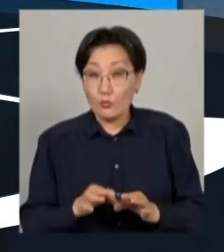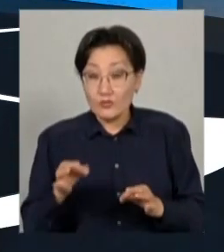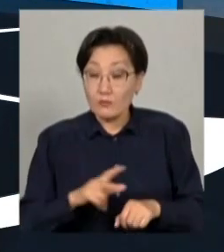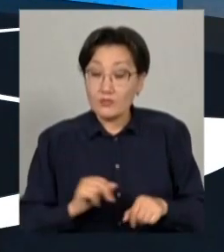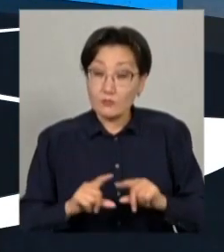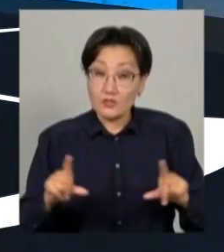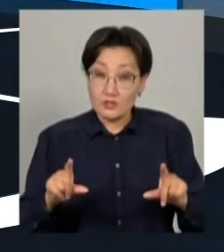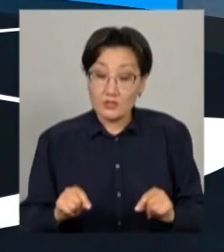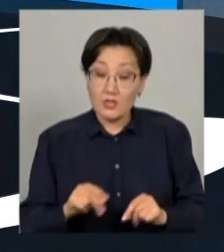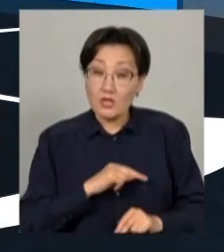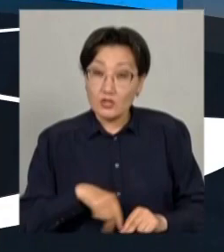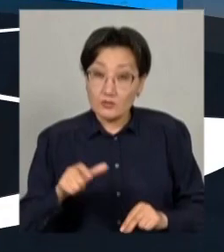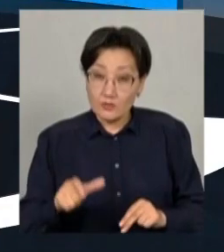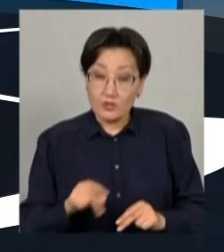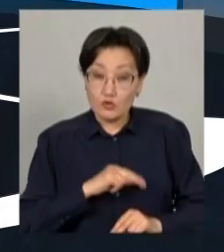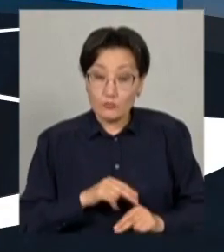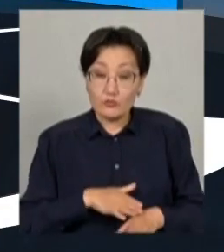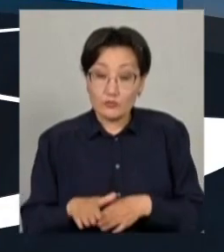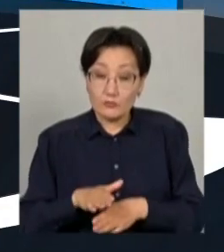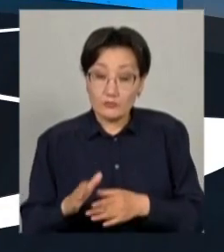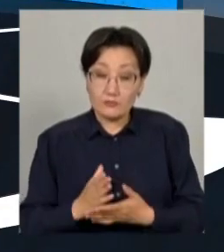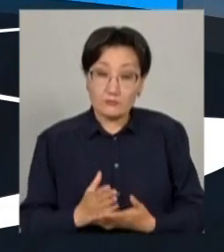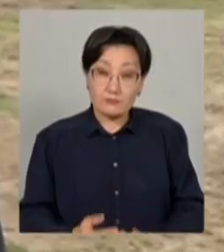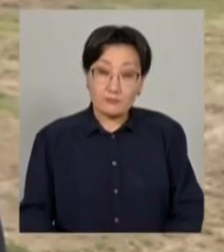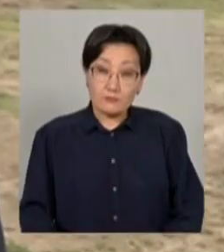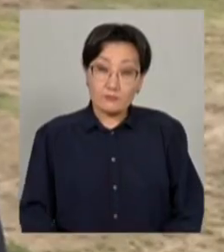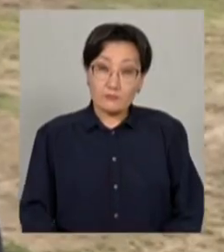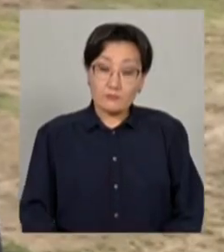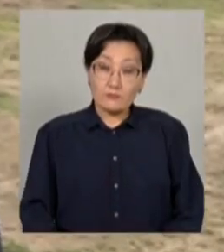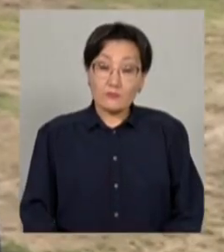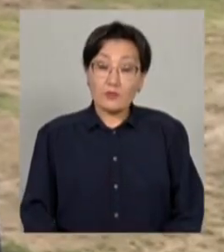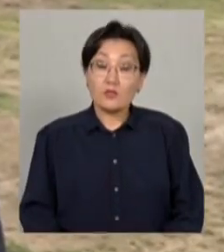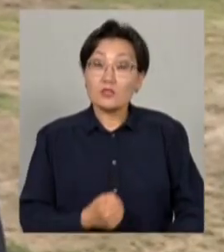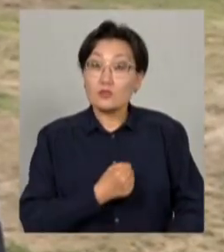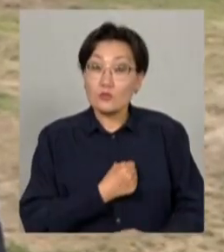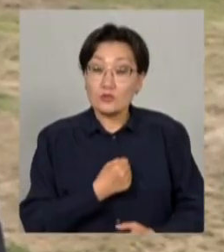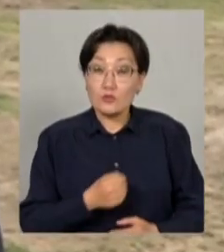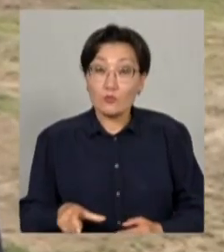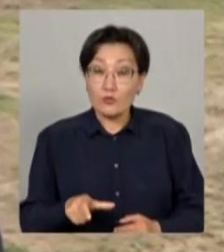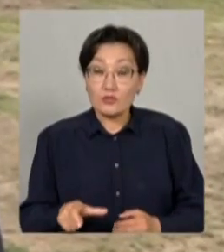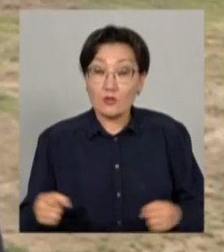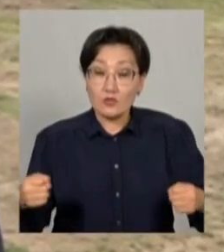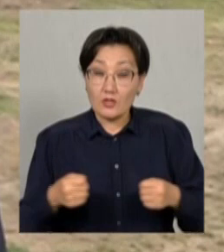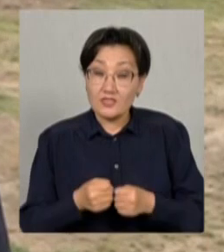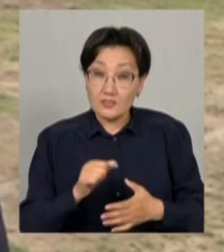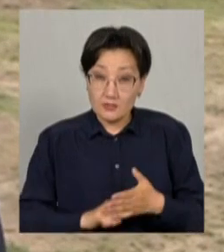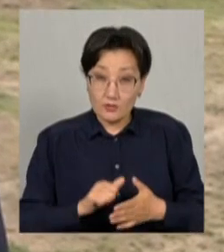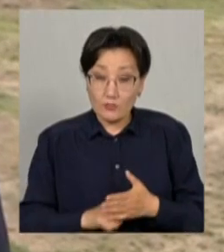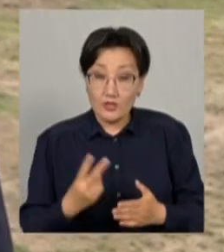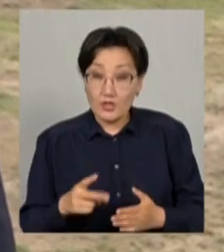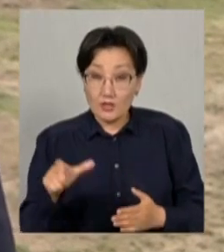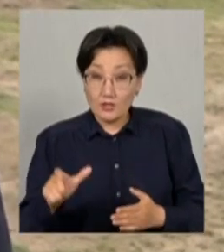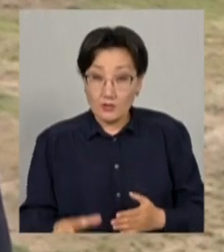полиция департаментінің қызметкерлері жұмыс істеп жатыр. Өкінішке орай, жол көлік оқиғасы салдарынан екі